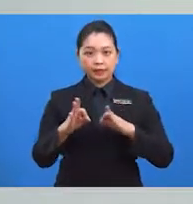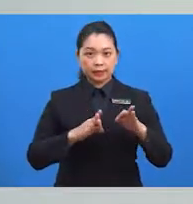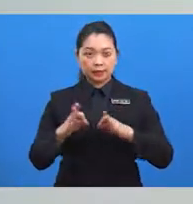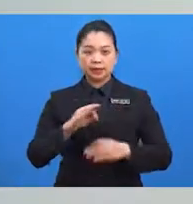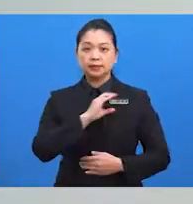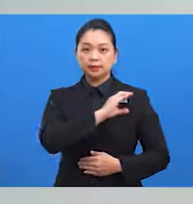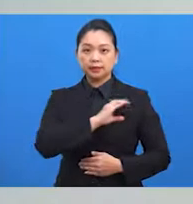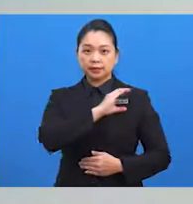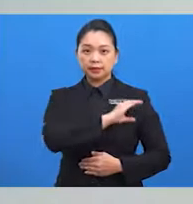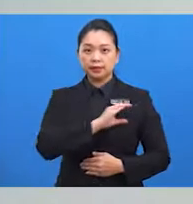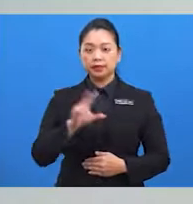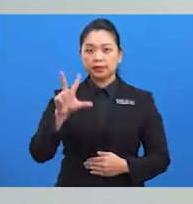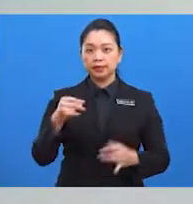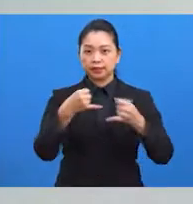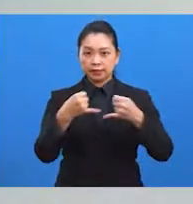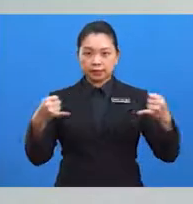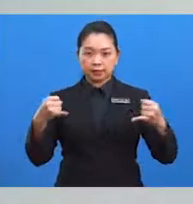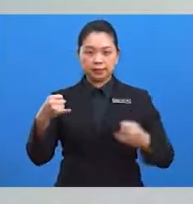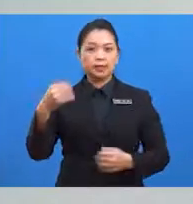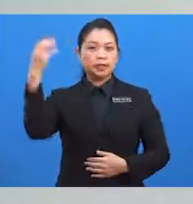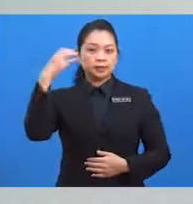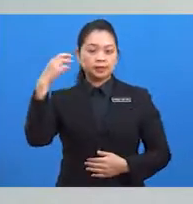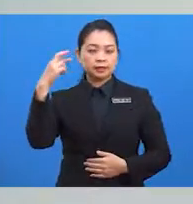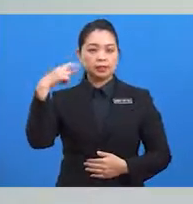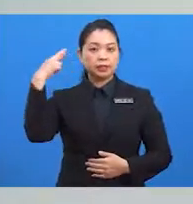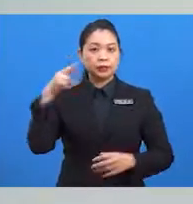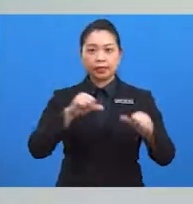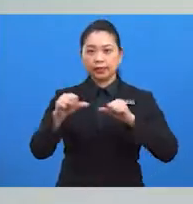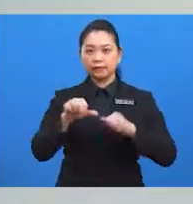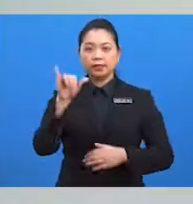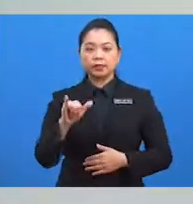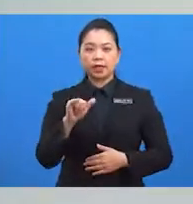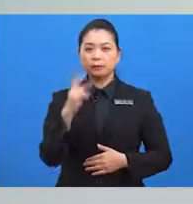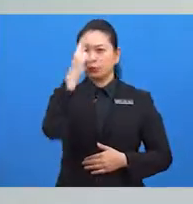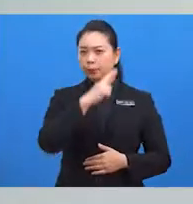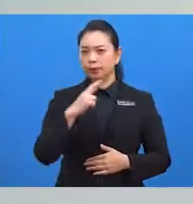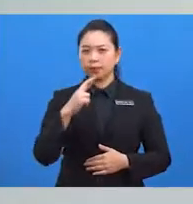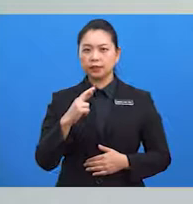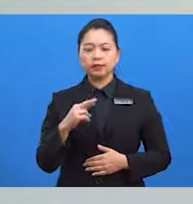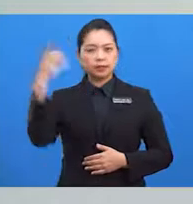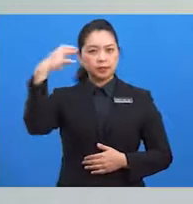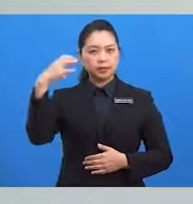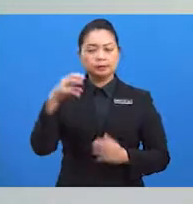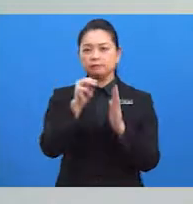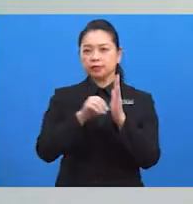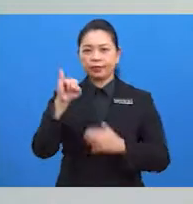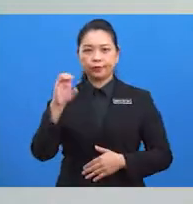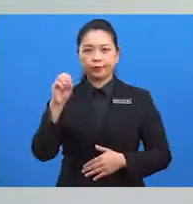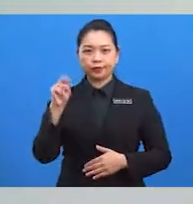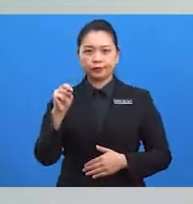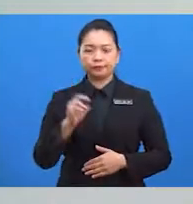Khan ciri-ciri tiga jenis heran deduktif yang merupakan sinaran mengayun